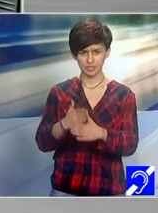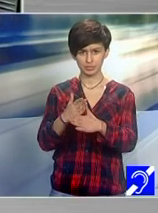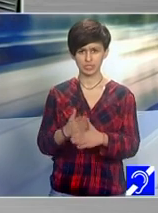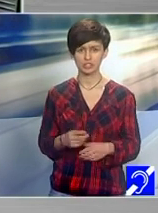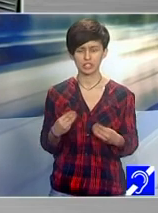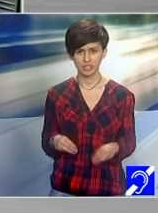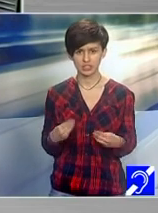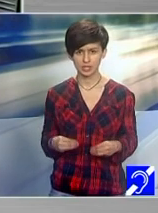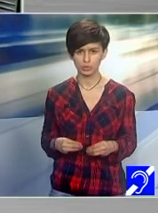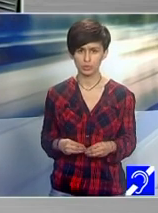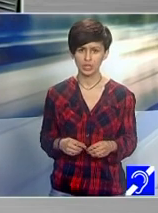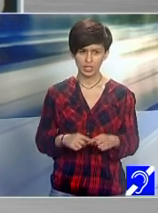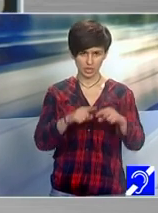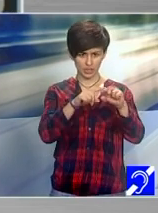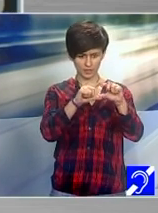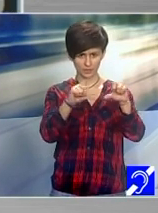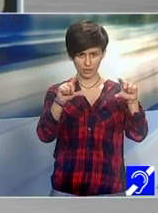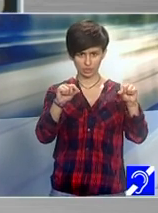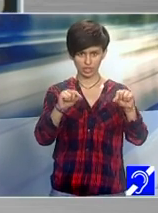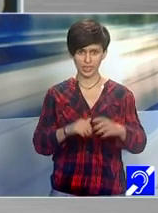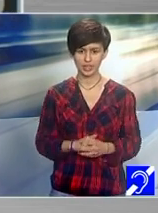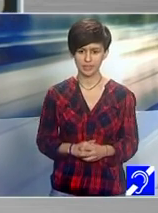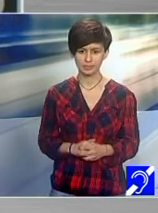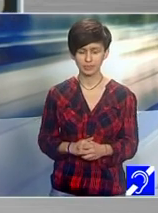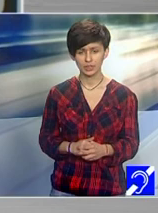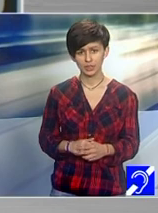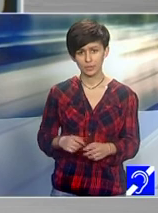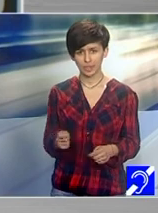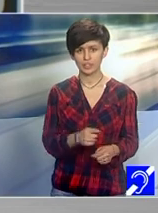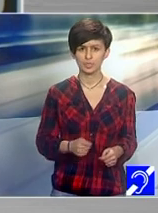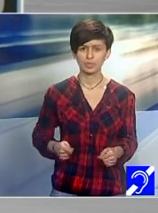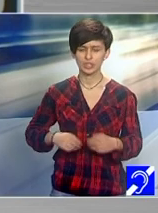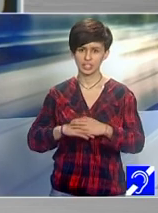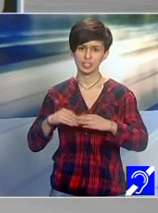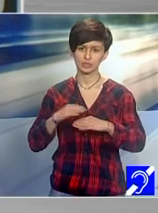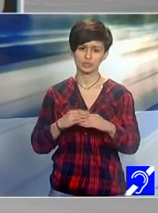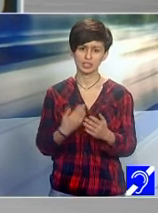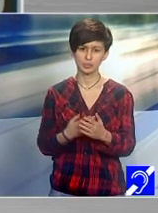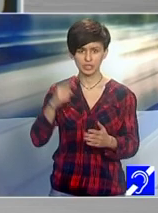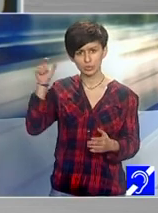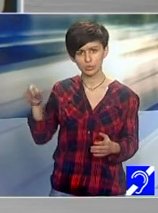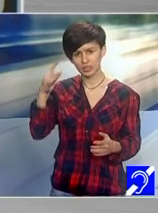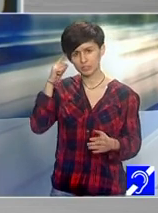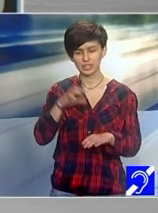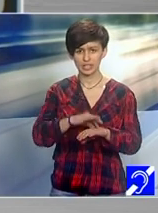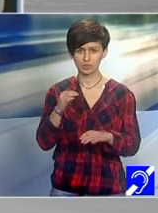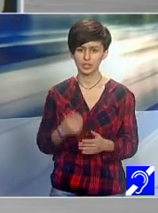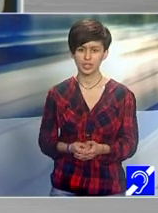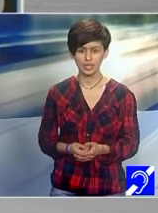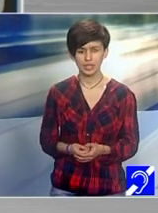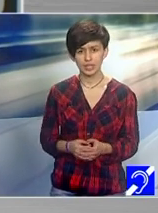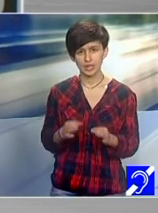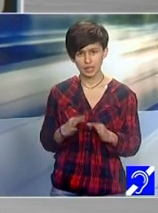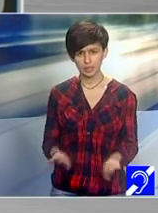Inovau cerele. Sunt niște proiecte construite dedicat pentru inventatori și permit această, să zic, transpunere